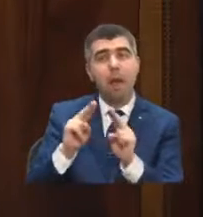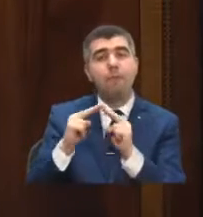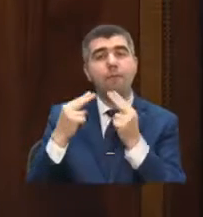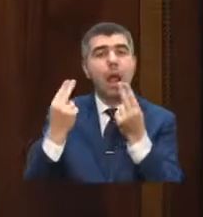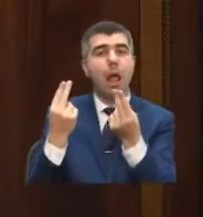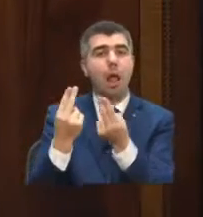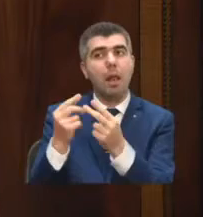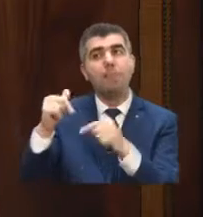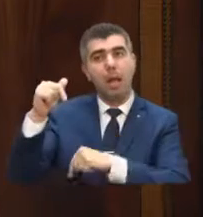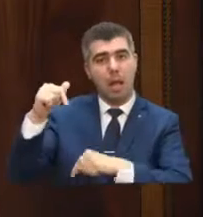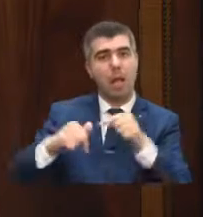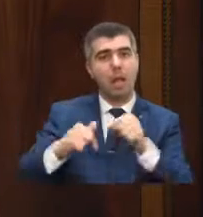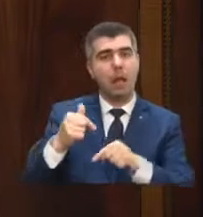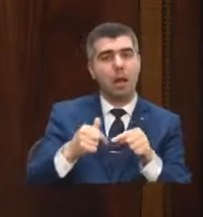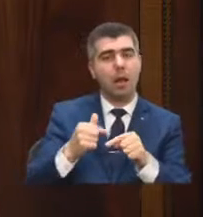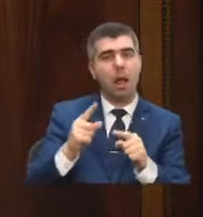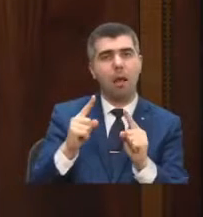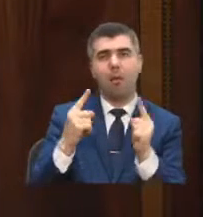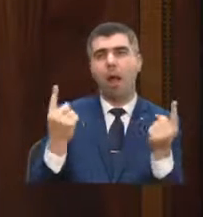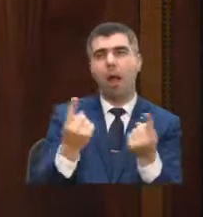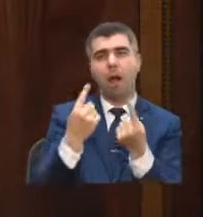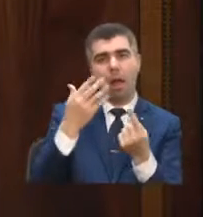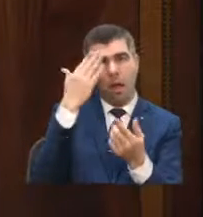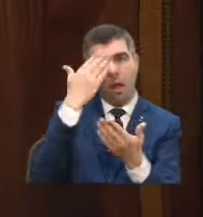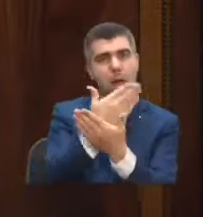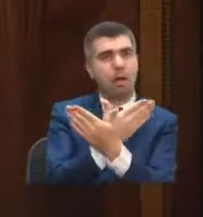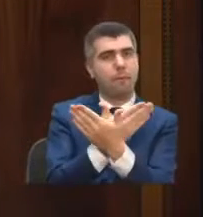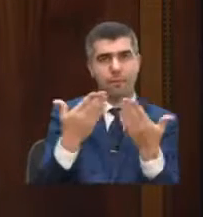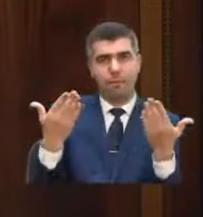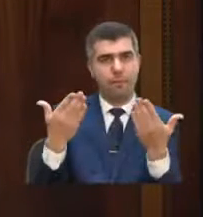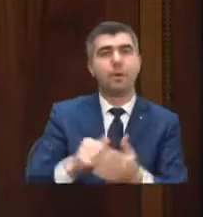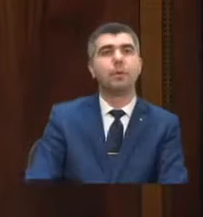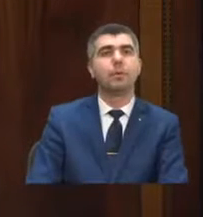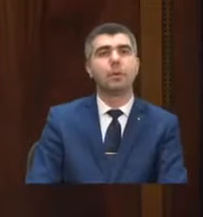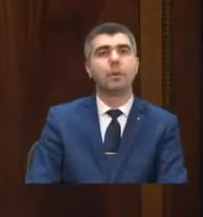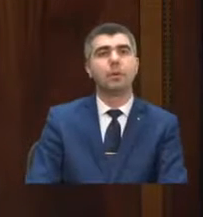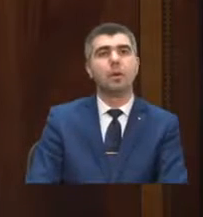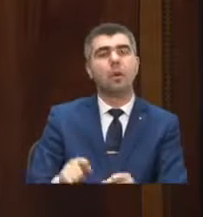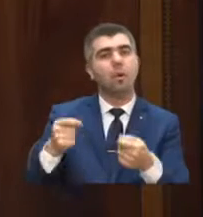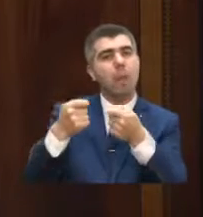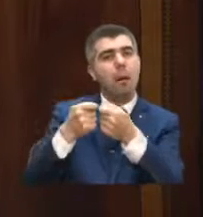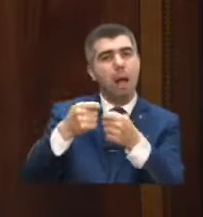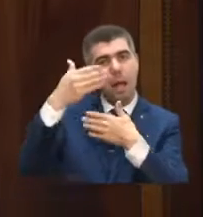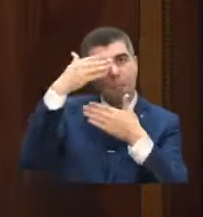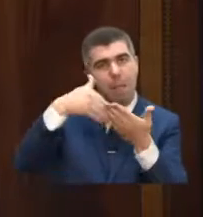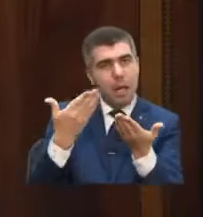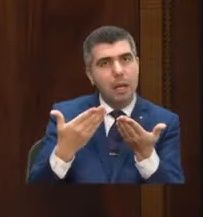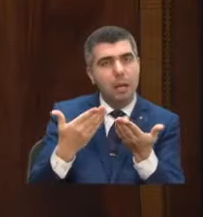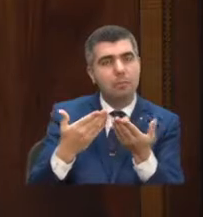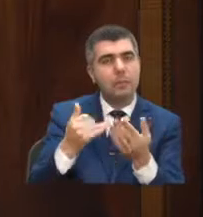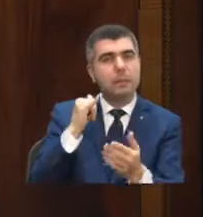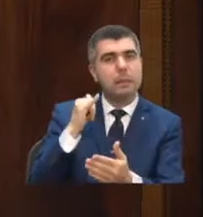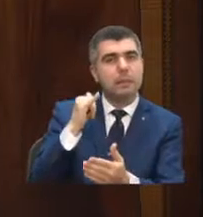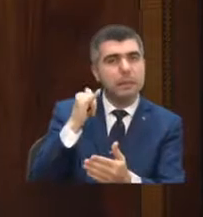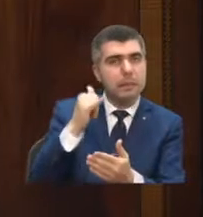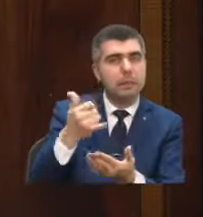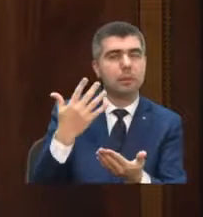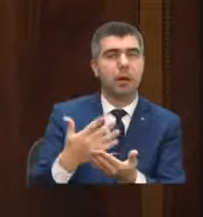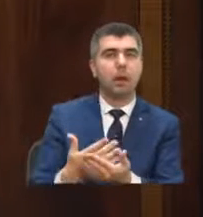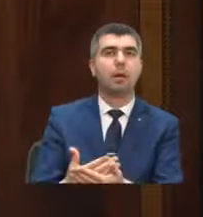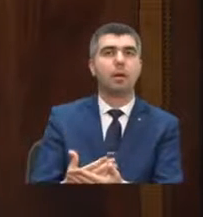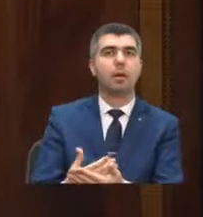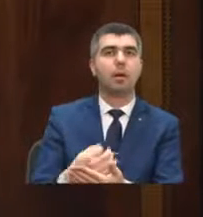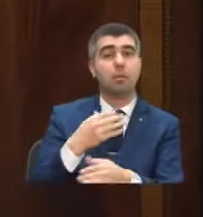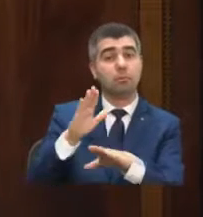المضاعفات. وهذا الشيء معروف يعني دائما في كل الدول وحتى في بلادنا، وكنقوموا دائما